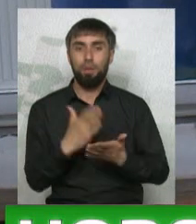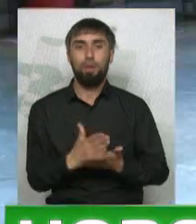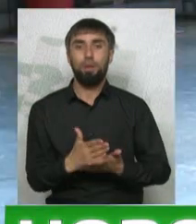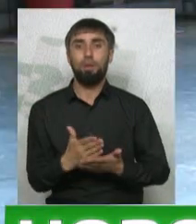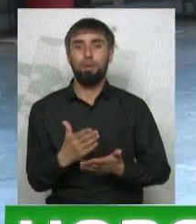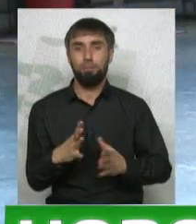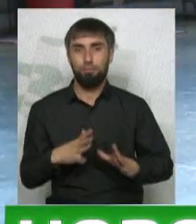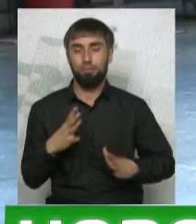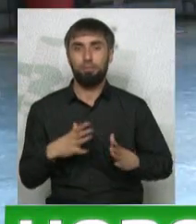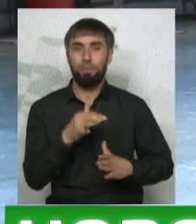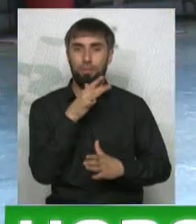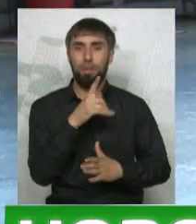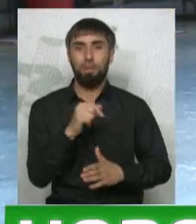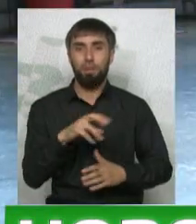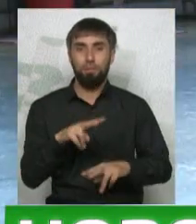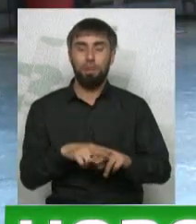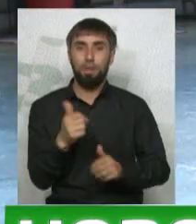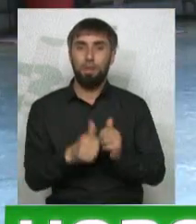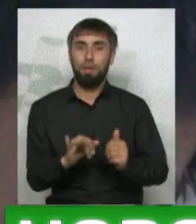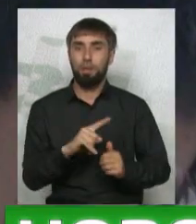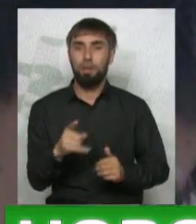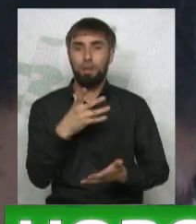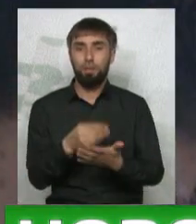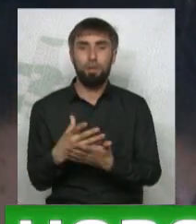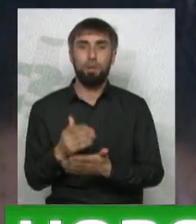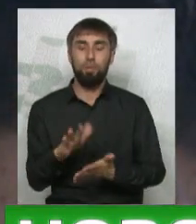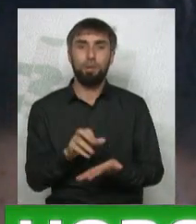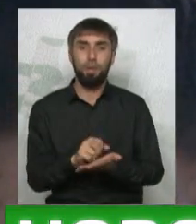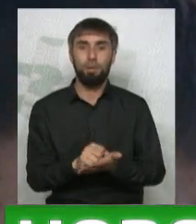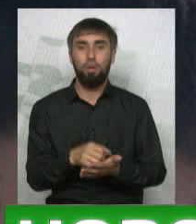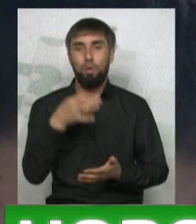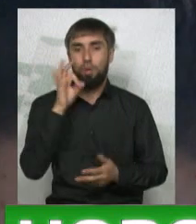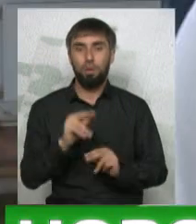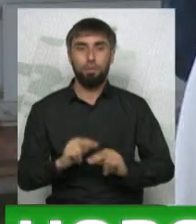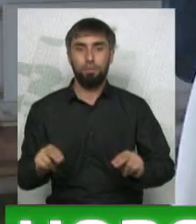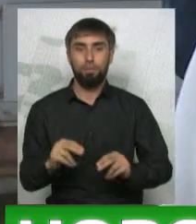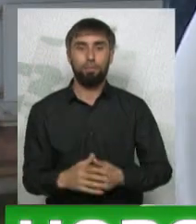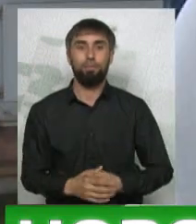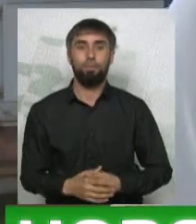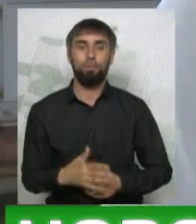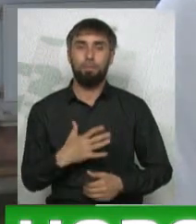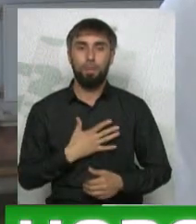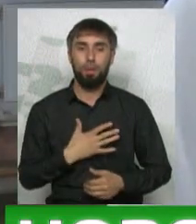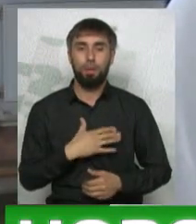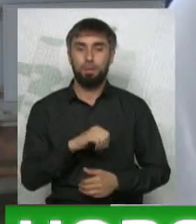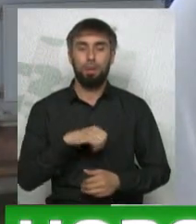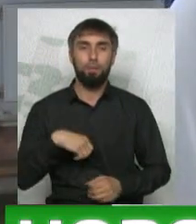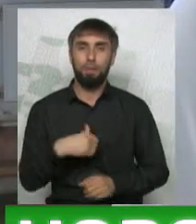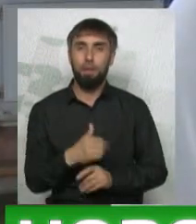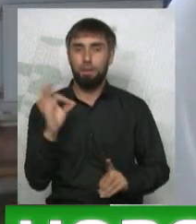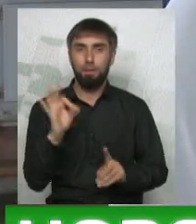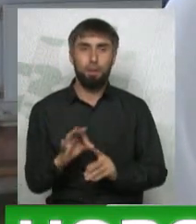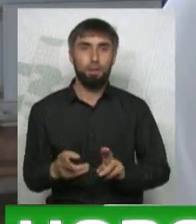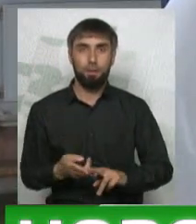предстоит оттачивать свое мастерство в зале. С каждым из них индивидуально будут заниматься опытные тренеры. Наша самая основная цель –